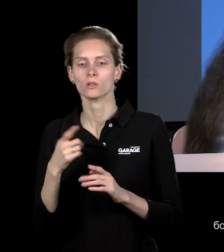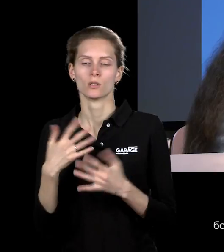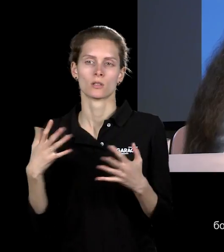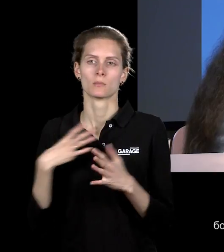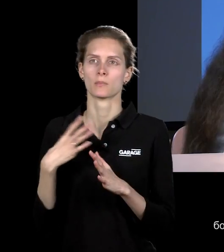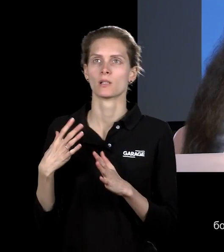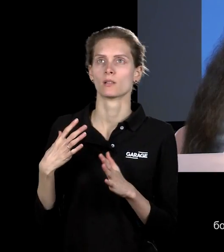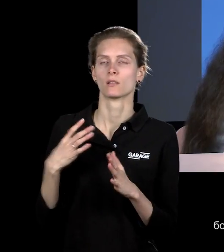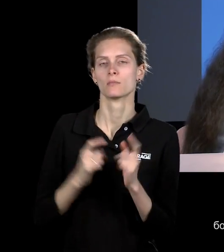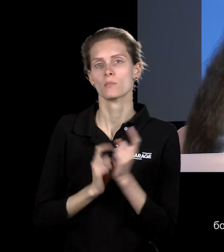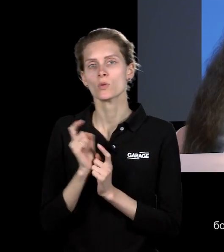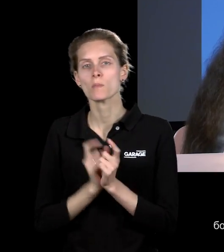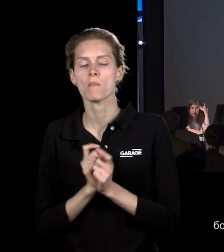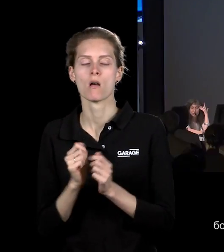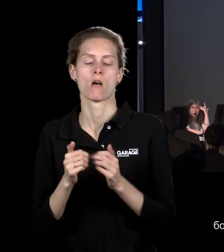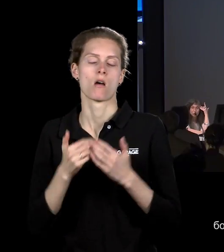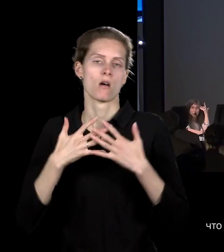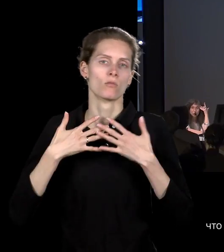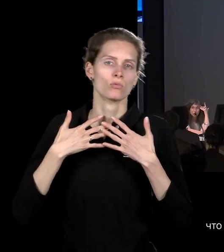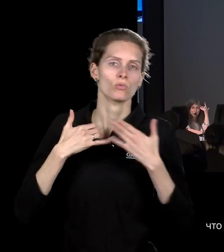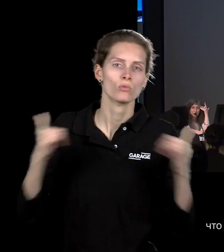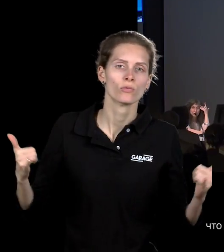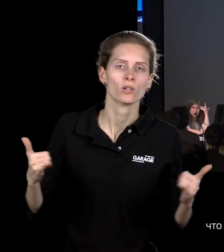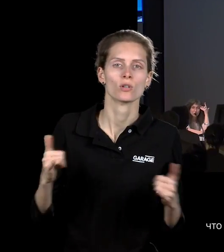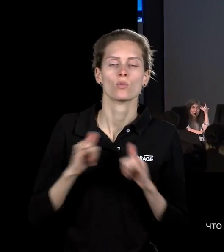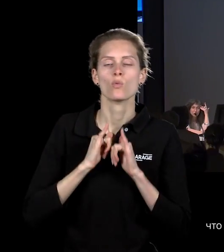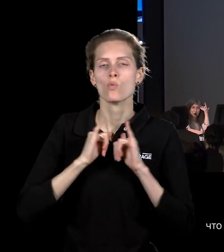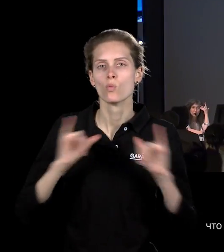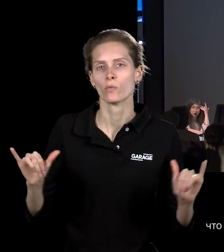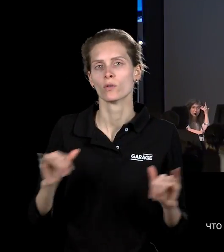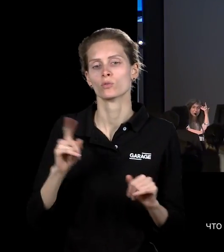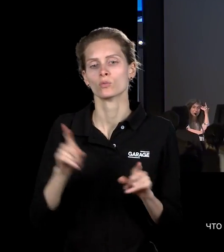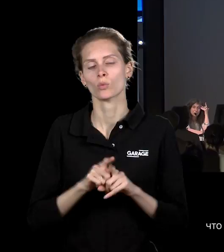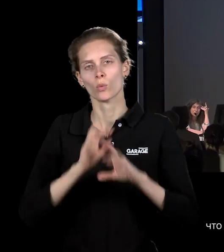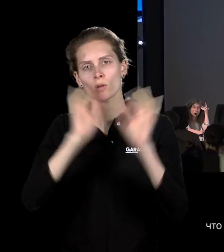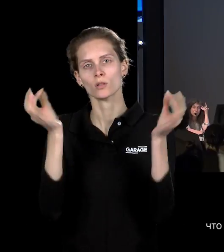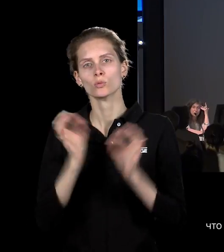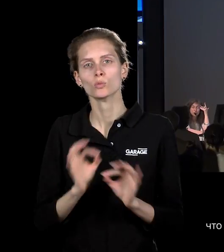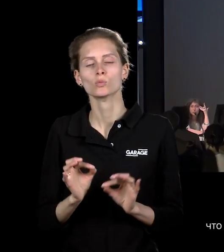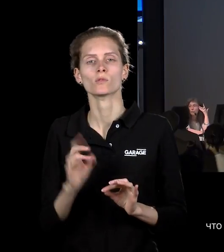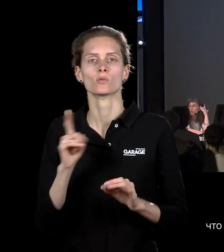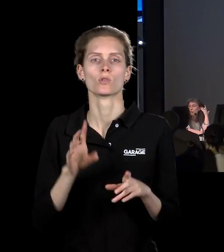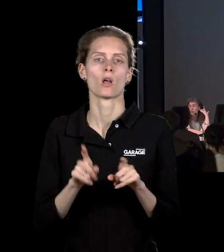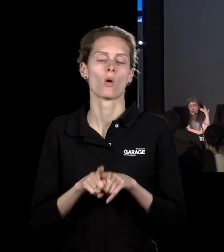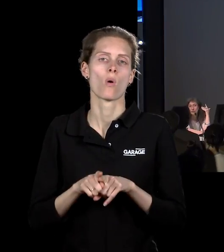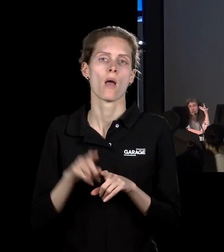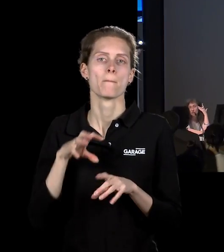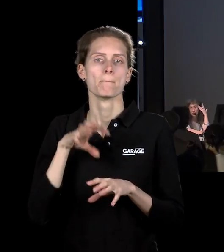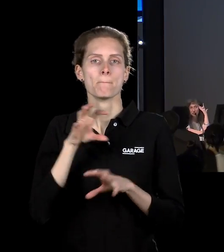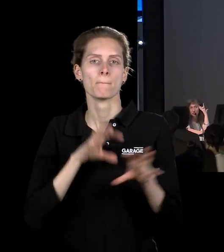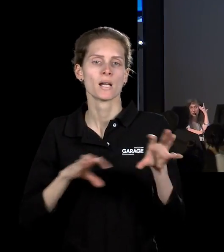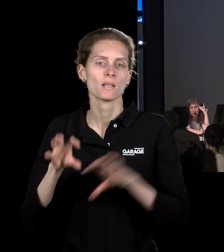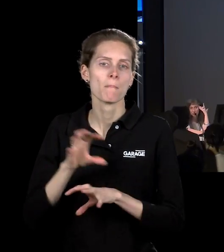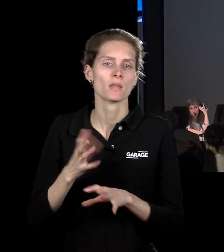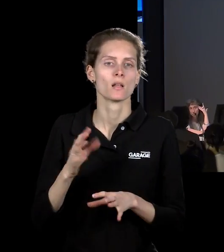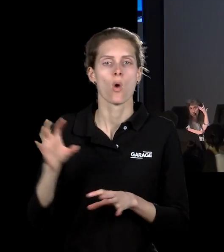вызовы и пытались расширить представление о том, что такое произведение искусства, что такое предмет искусства, что такое объект искусства, и что произведение